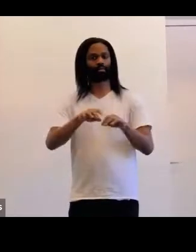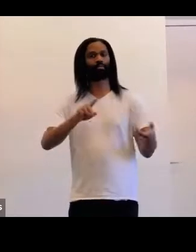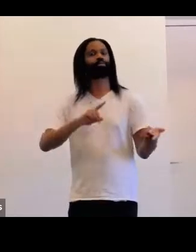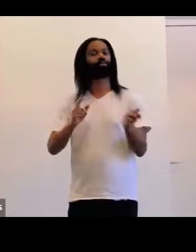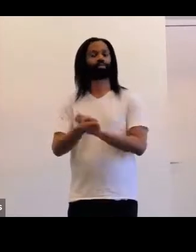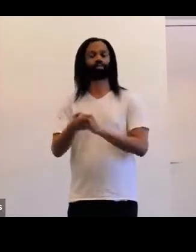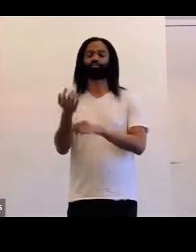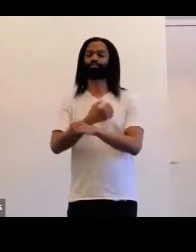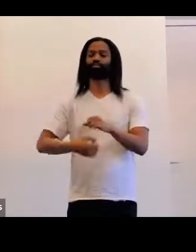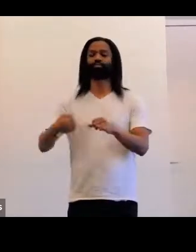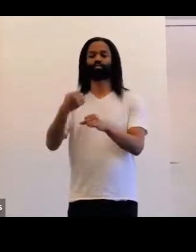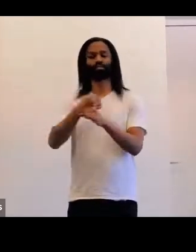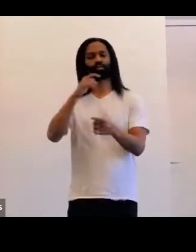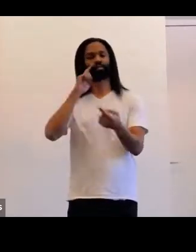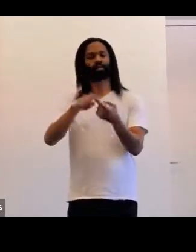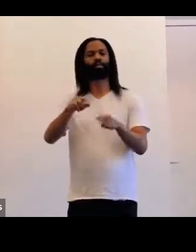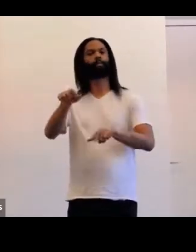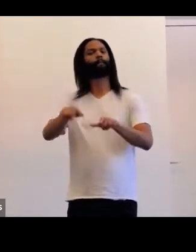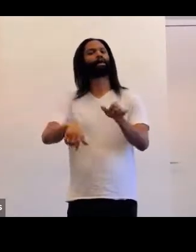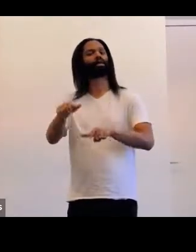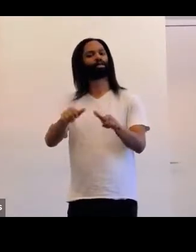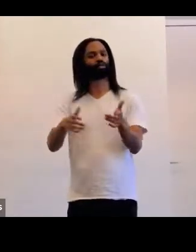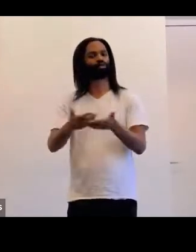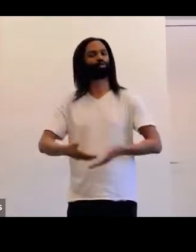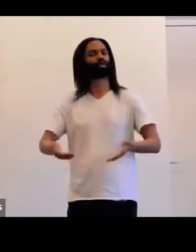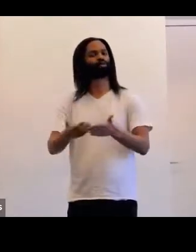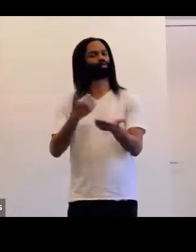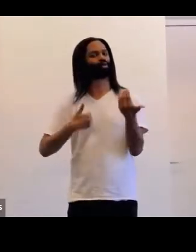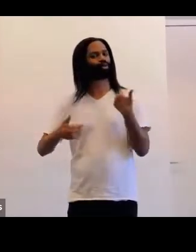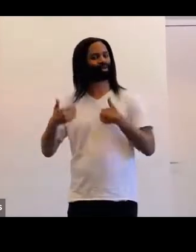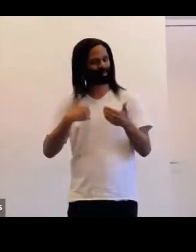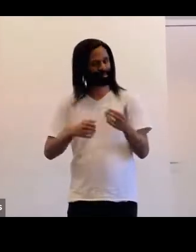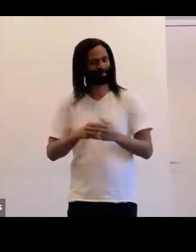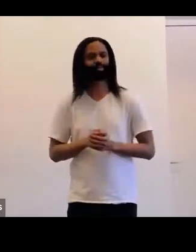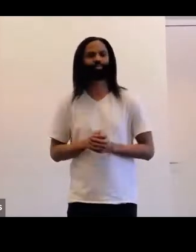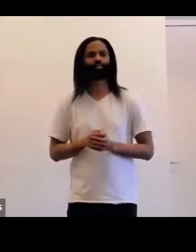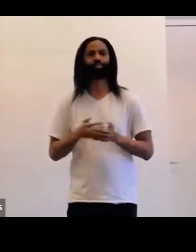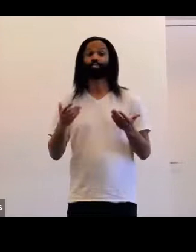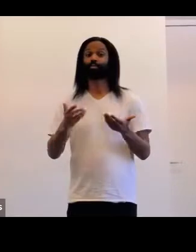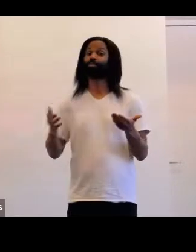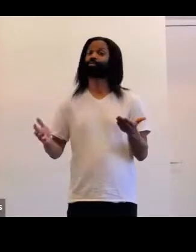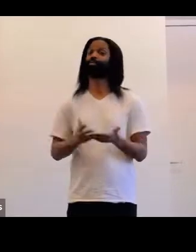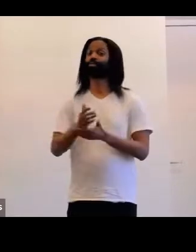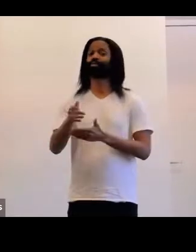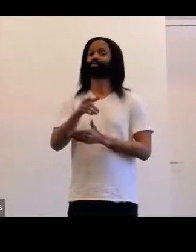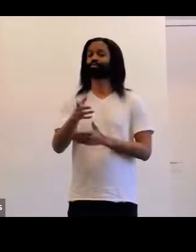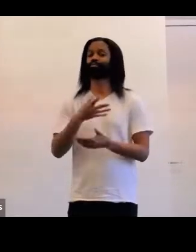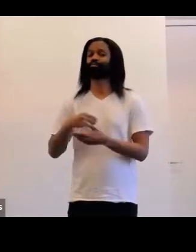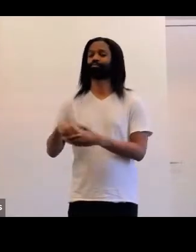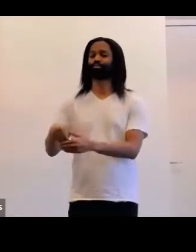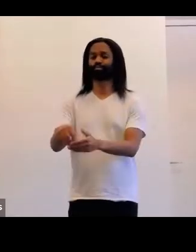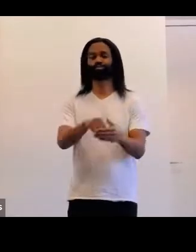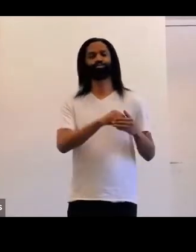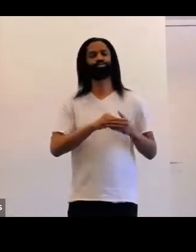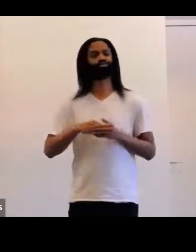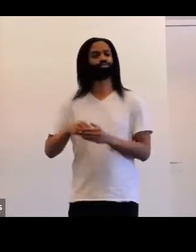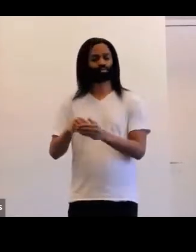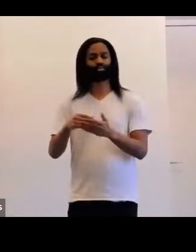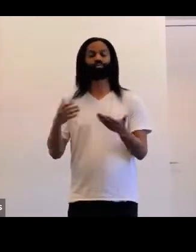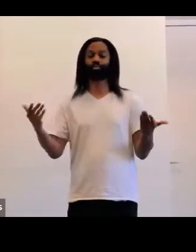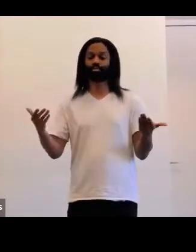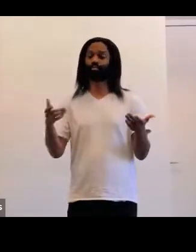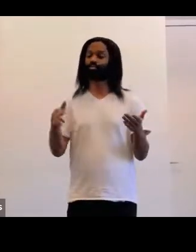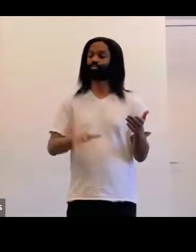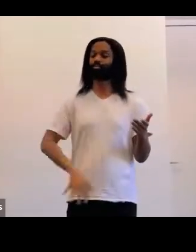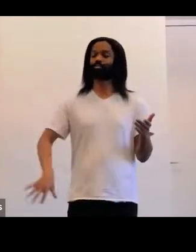de handicap ou empêchées. Ce projet, fruit du budget participatif, dans toute sa construction et son